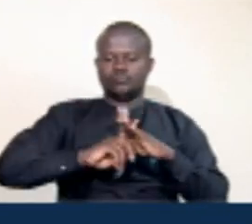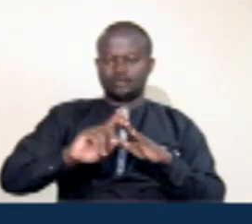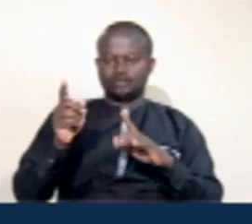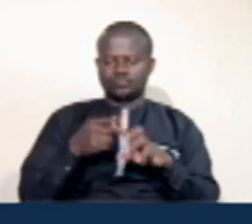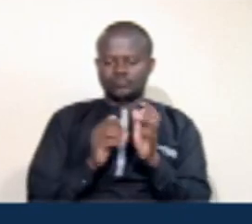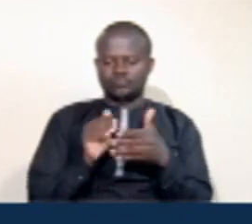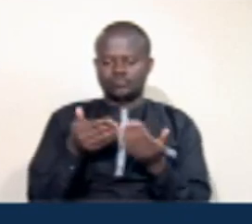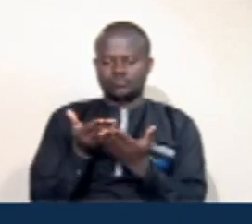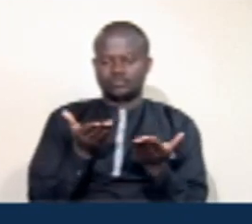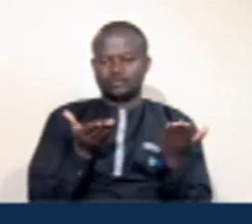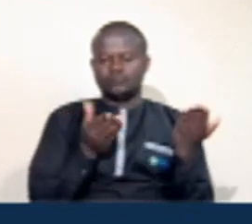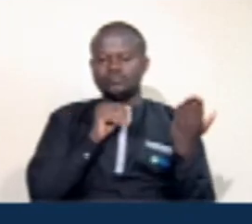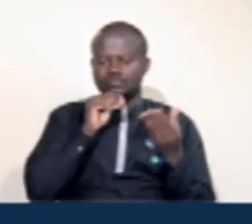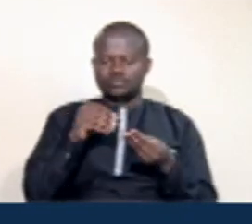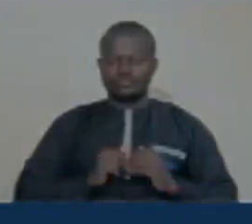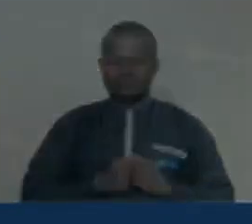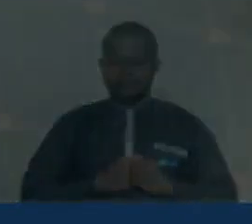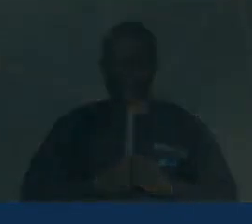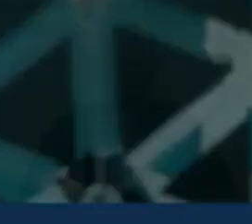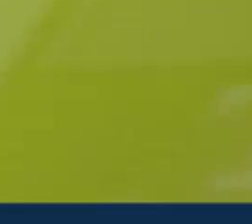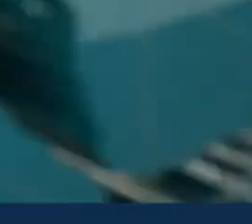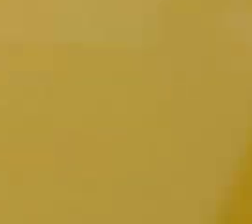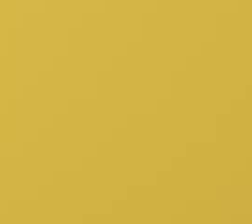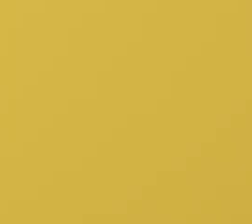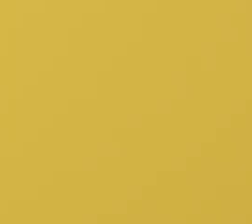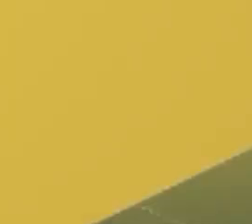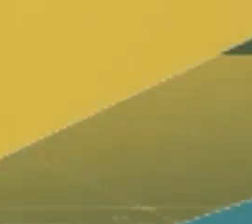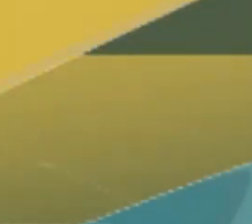ariko bakaba batarabuhabwa.